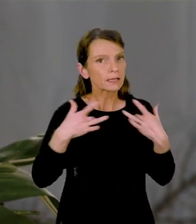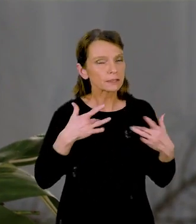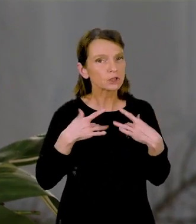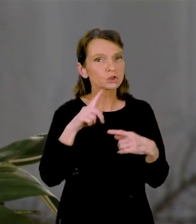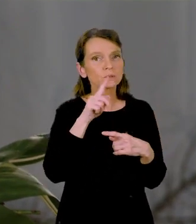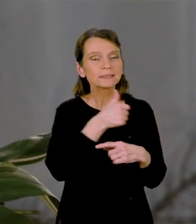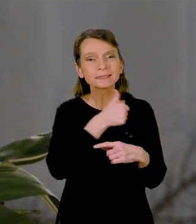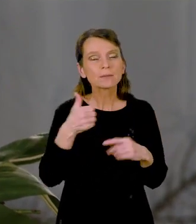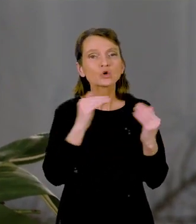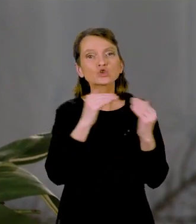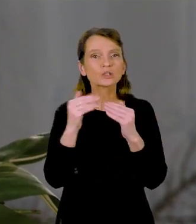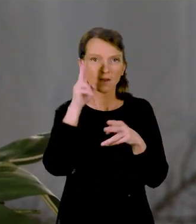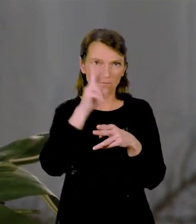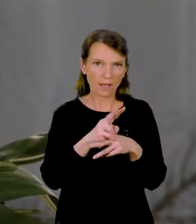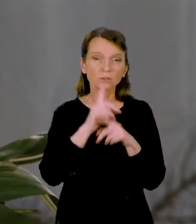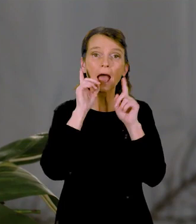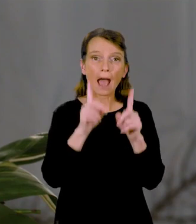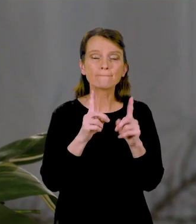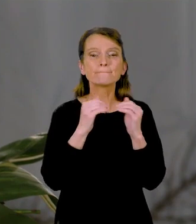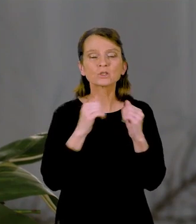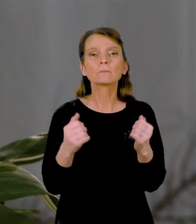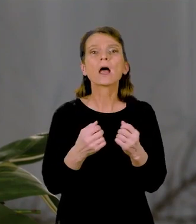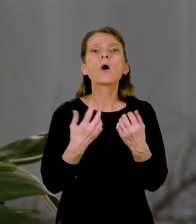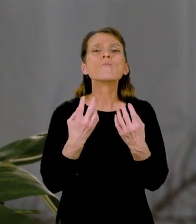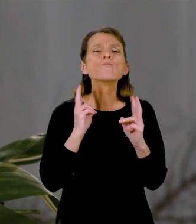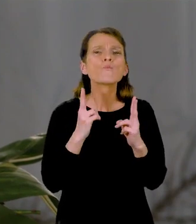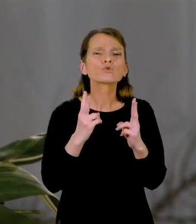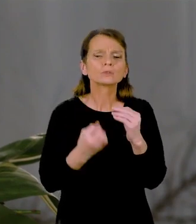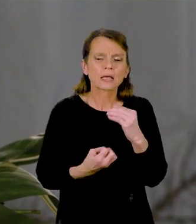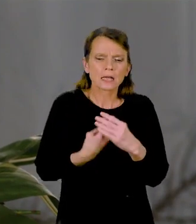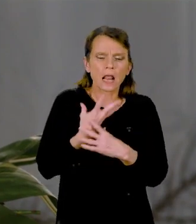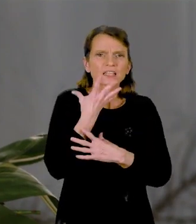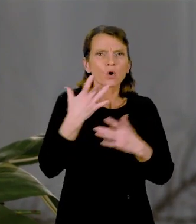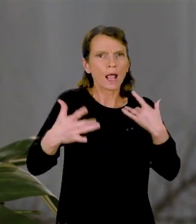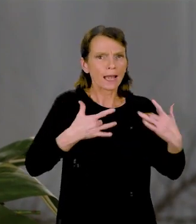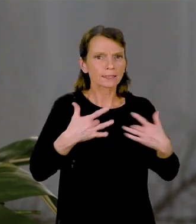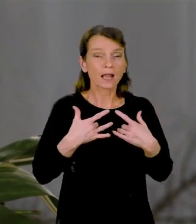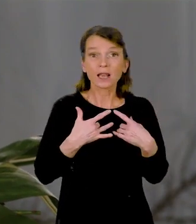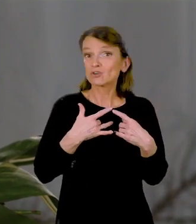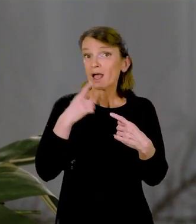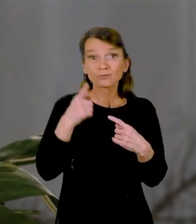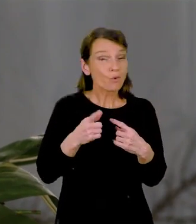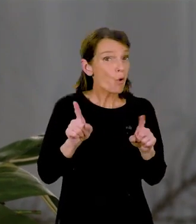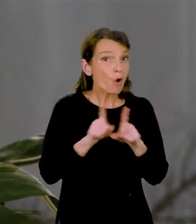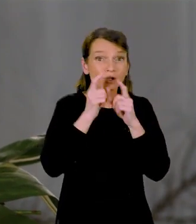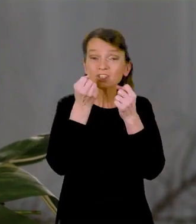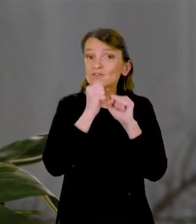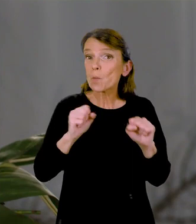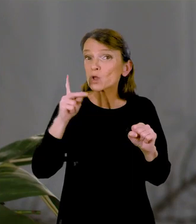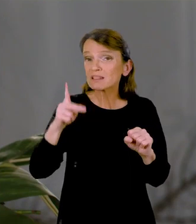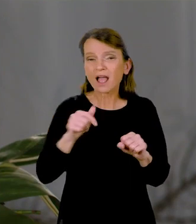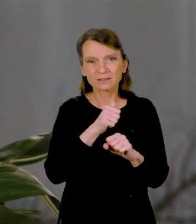ne pomeni le socialne varnosti, temveč predvsem možnost igralskega razvoja, o katerem lahko kot svobodnjak le pobožno